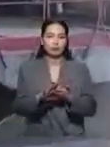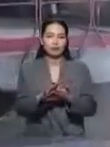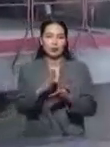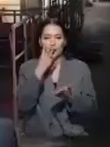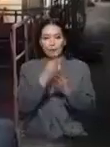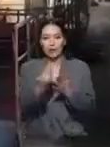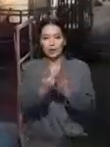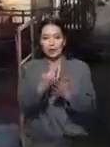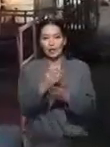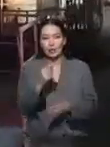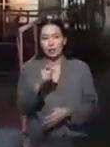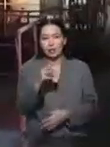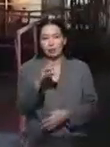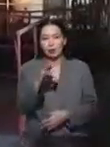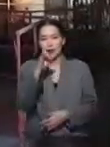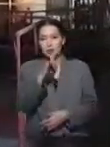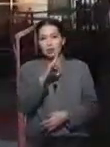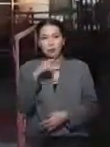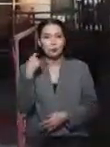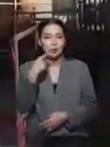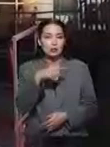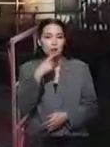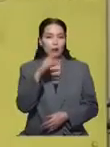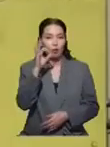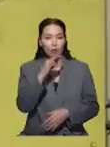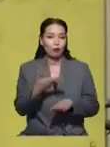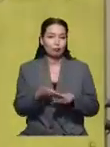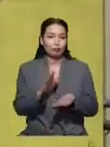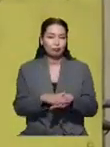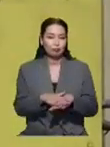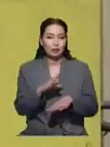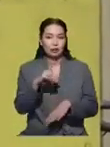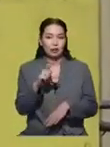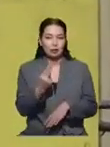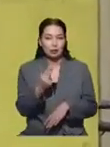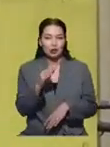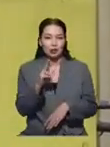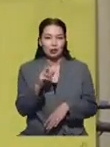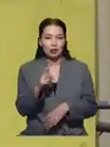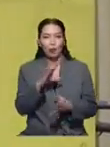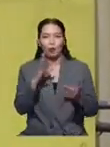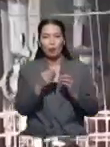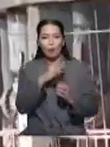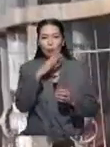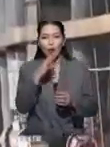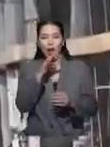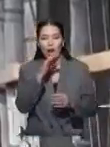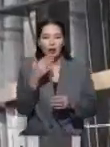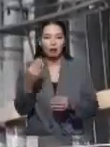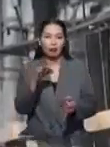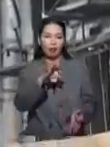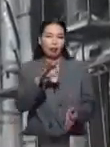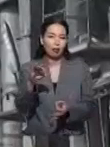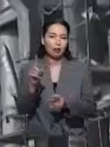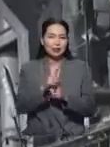«Егемен Казахстан» президент говорил и о плачевном состоянии ТЭЦ и ЖКХ в целом. По его словам, это результат многолетнего бездействия.